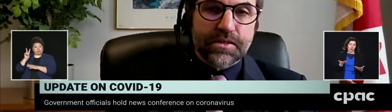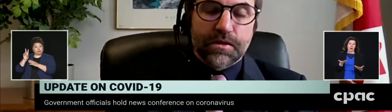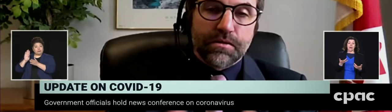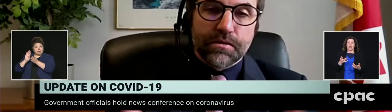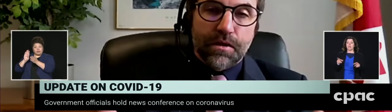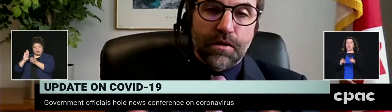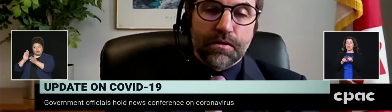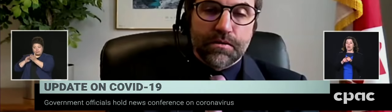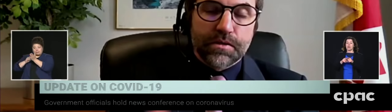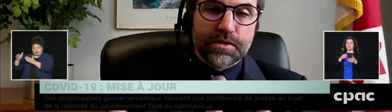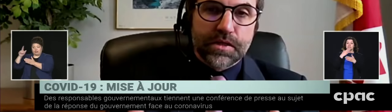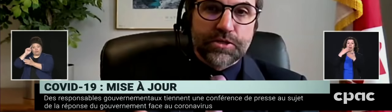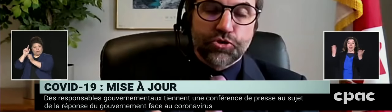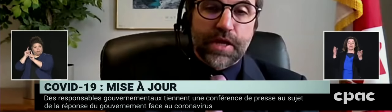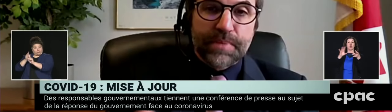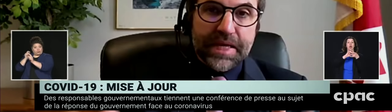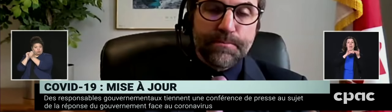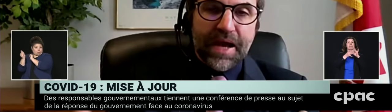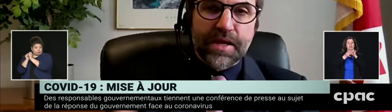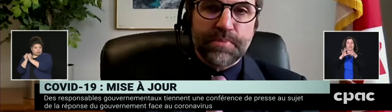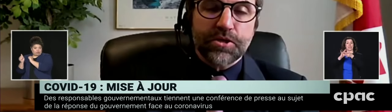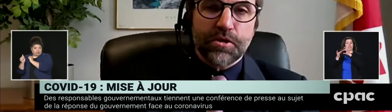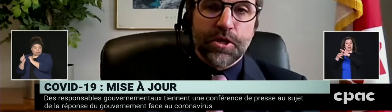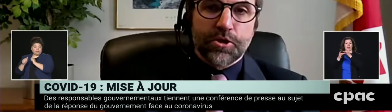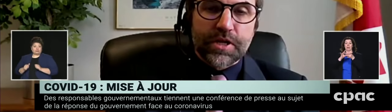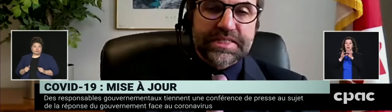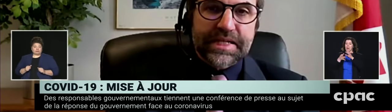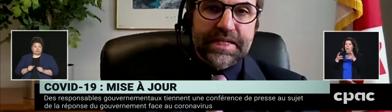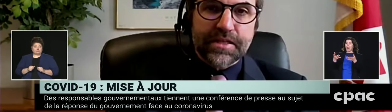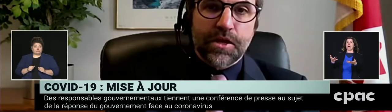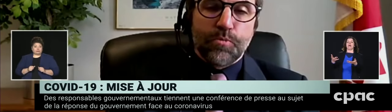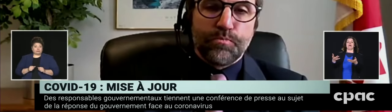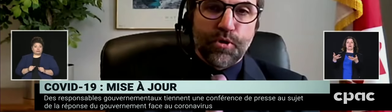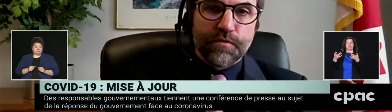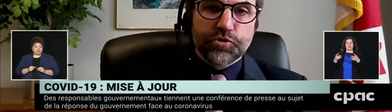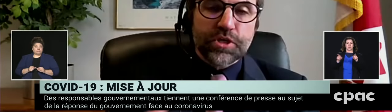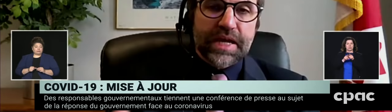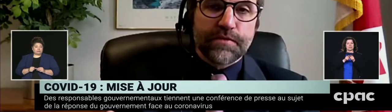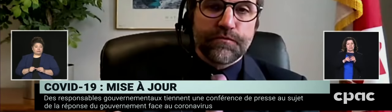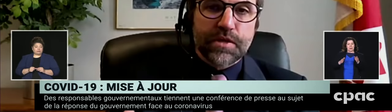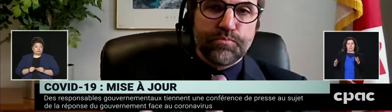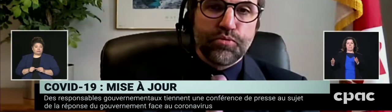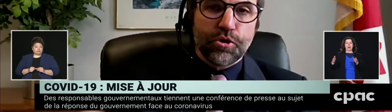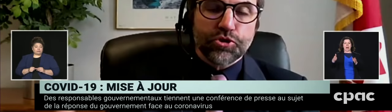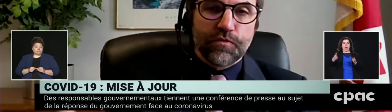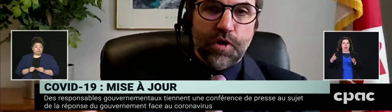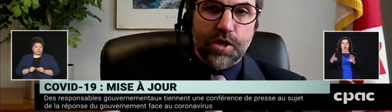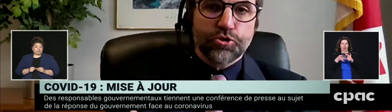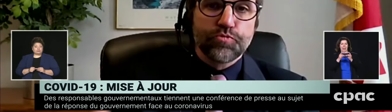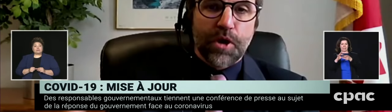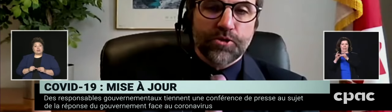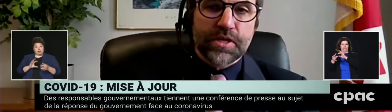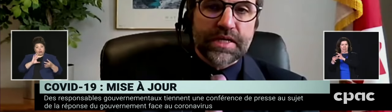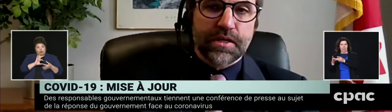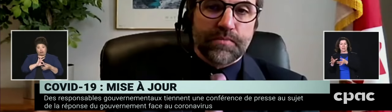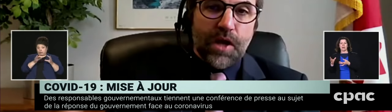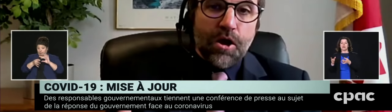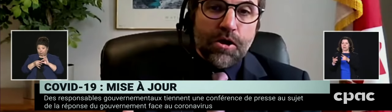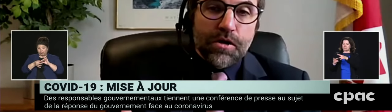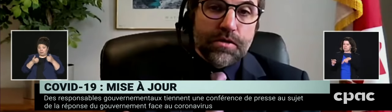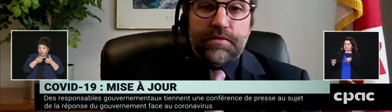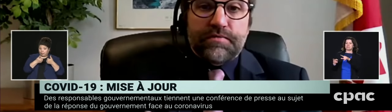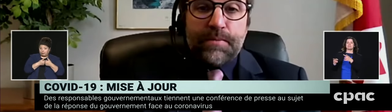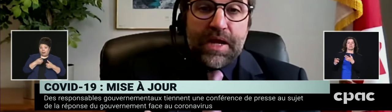athlètes, les Jeux olympiques et paralympiques, que les athlètes peuvent se qualifier pour recevoir le support de l'État.